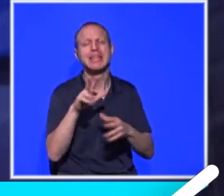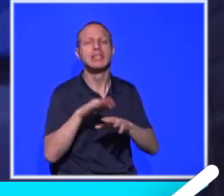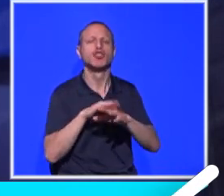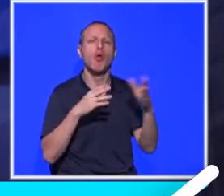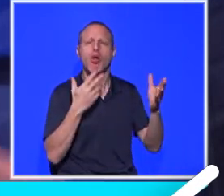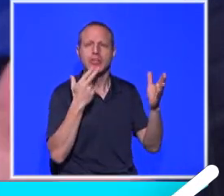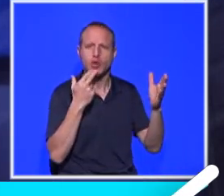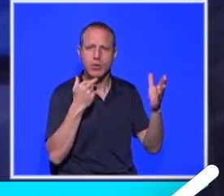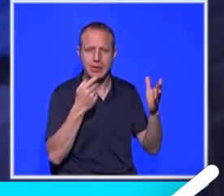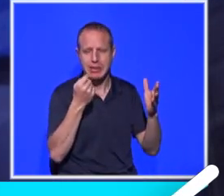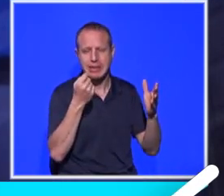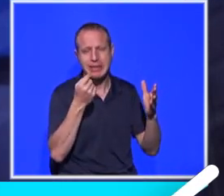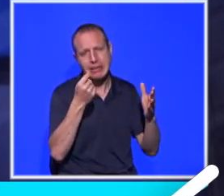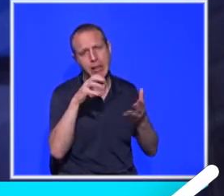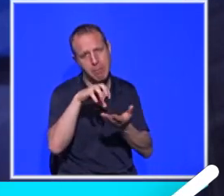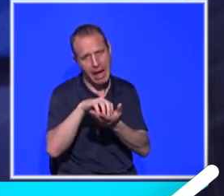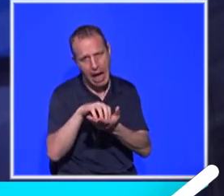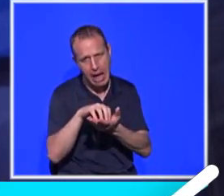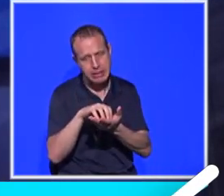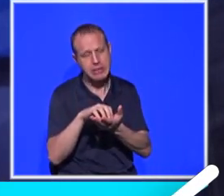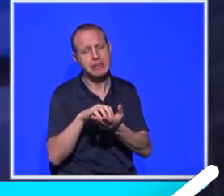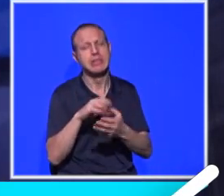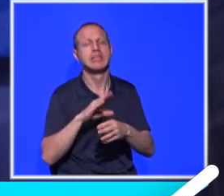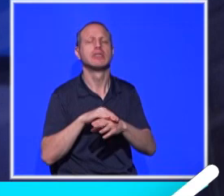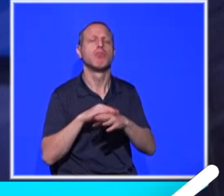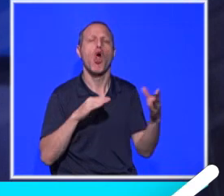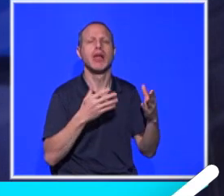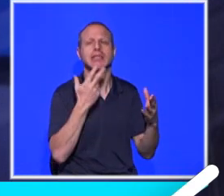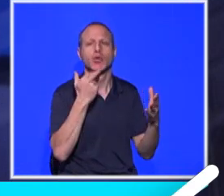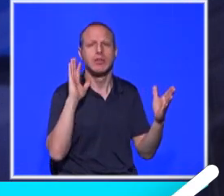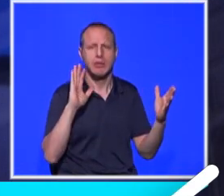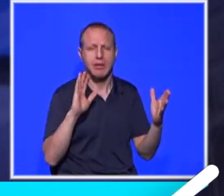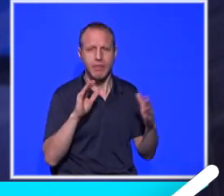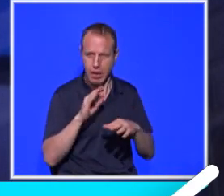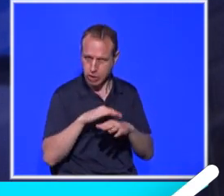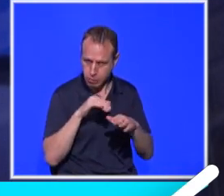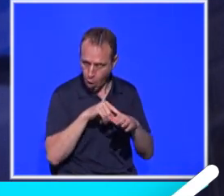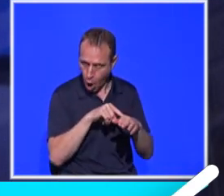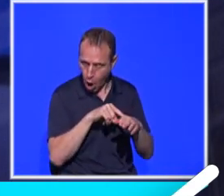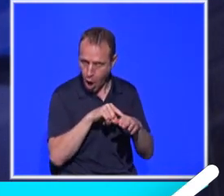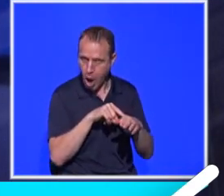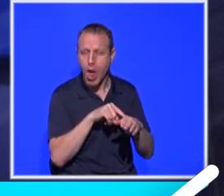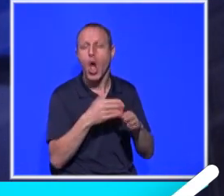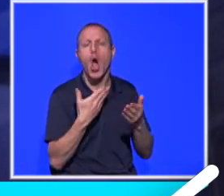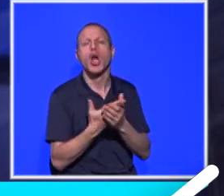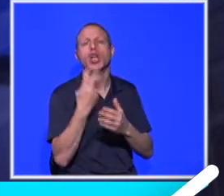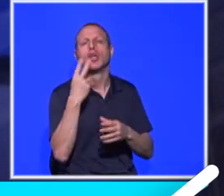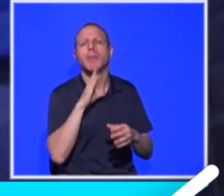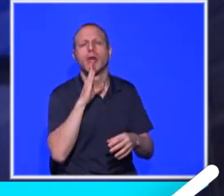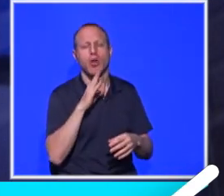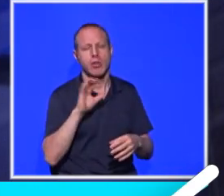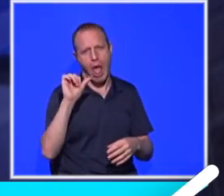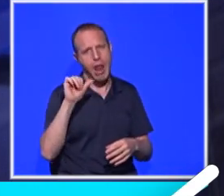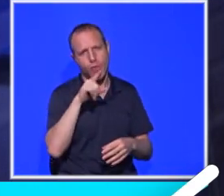שמאל קצת מרכז, שמאל הציוני. והשמאל הוכיח שתי בעיות. א', הוא